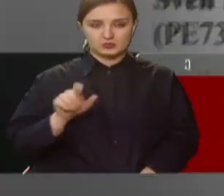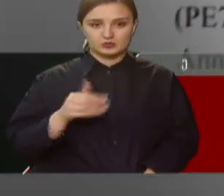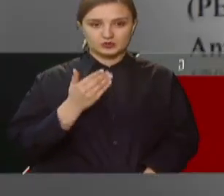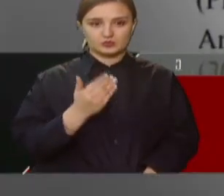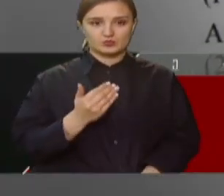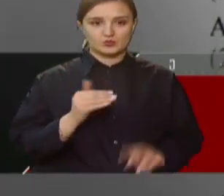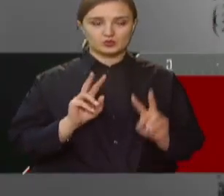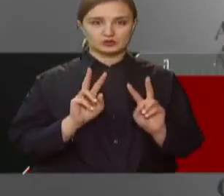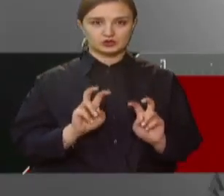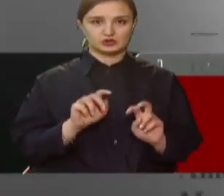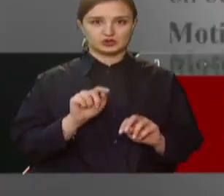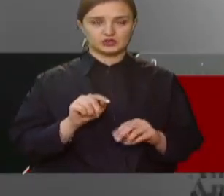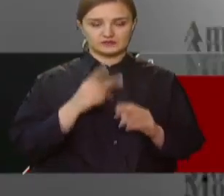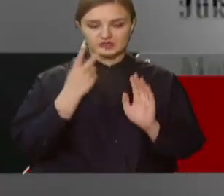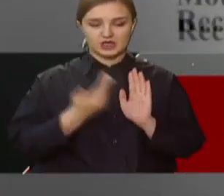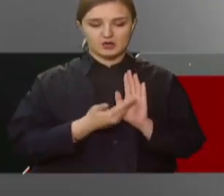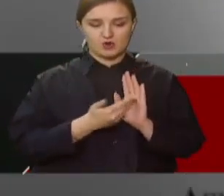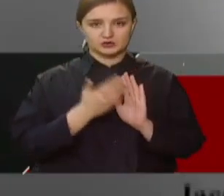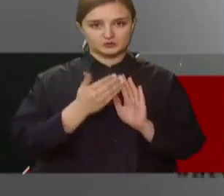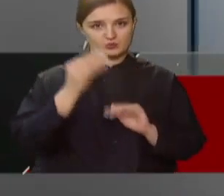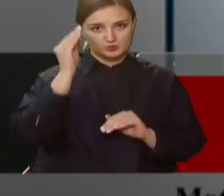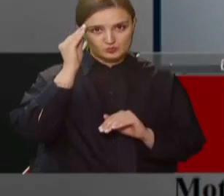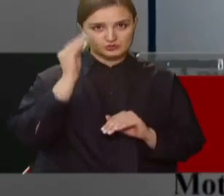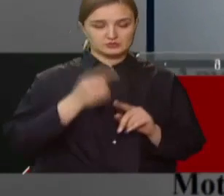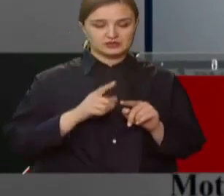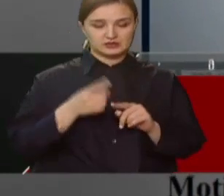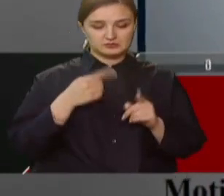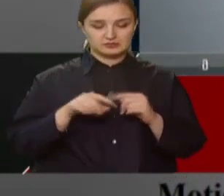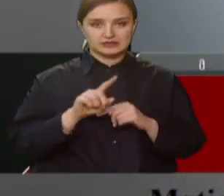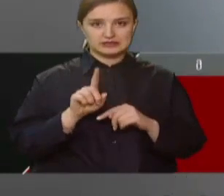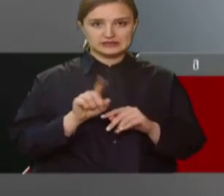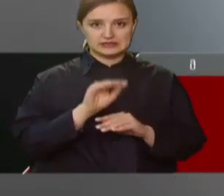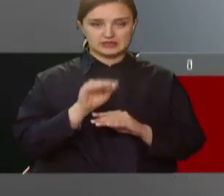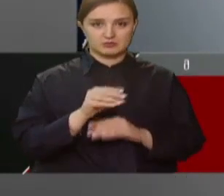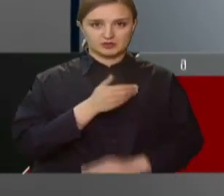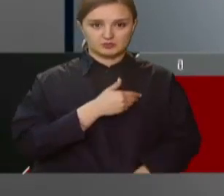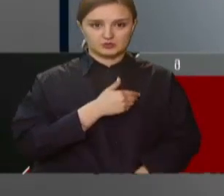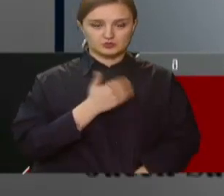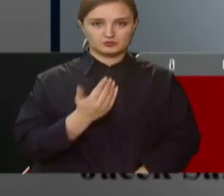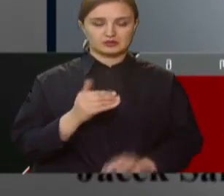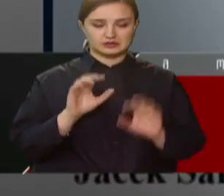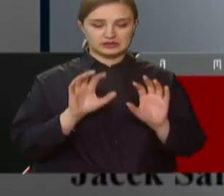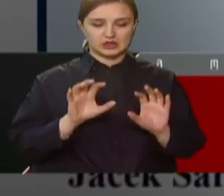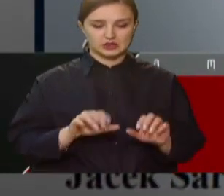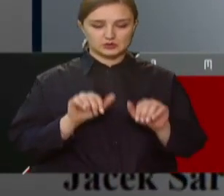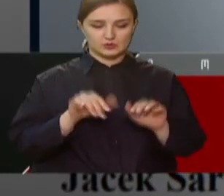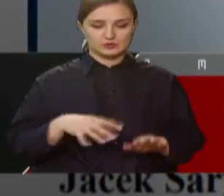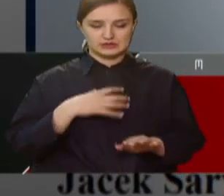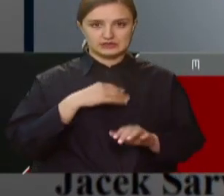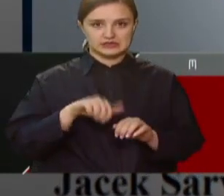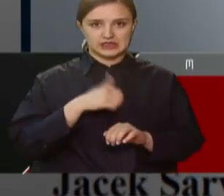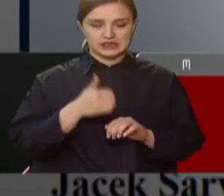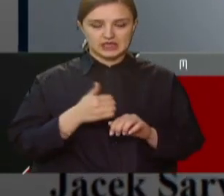nișnav, asta că cam uhat, asta mat musa zrebas, anu, ima sturisi damat eba, surt mat rezoluție, ziritat, text